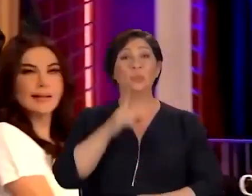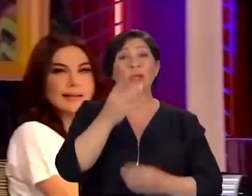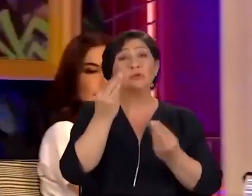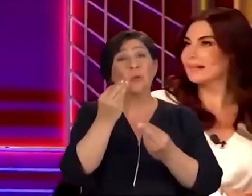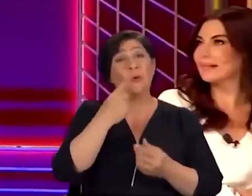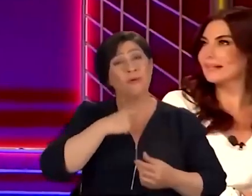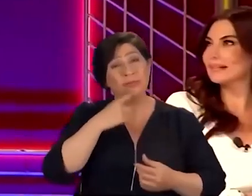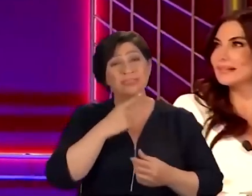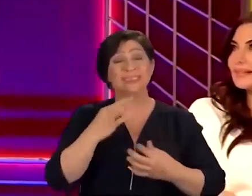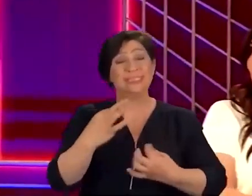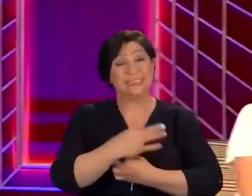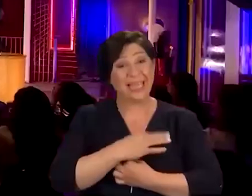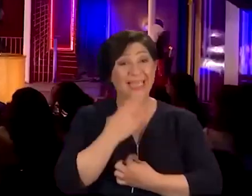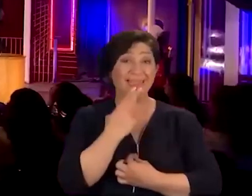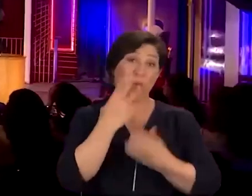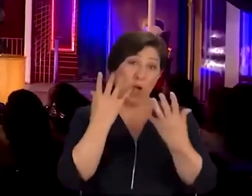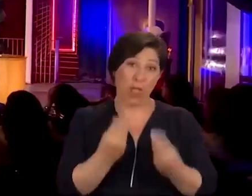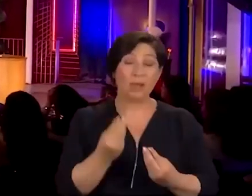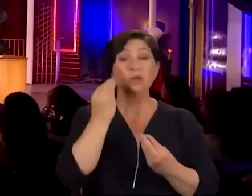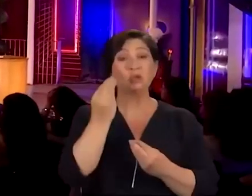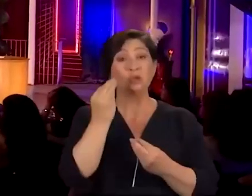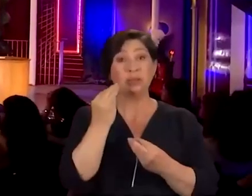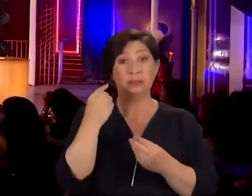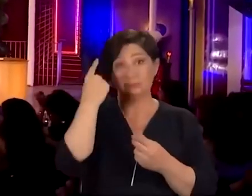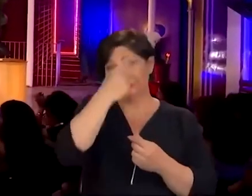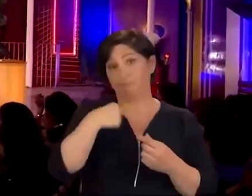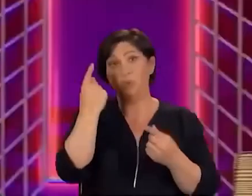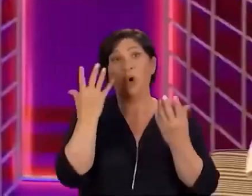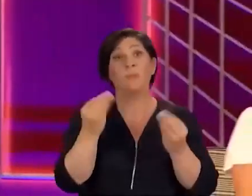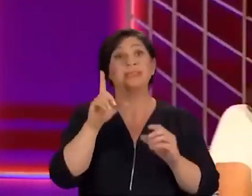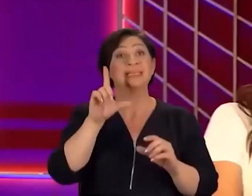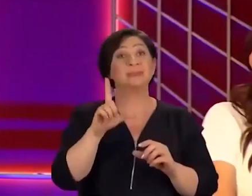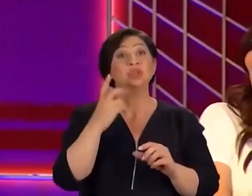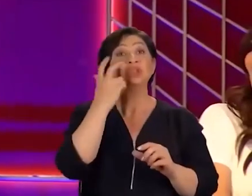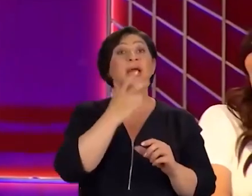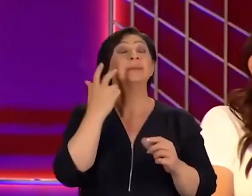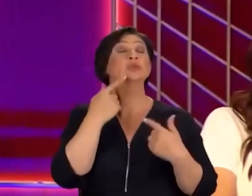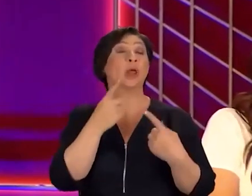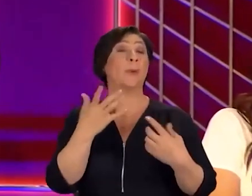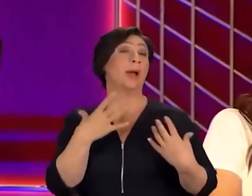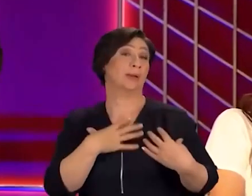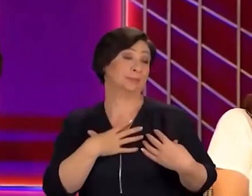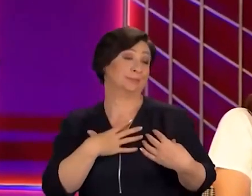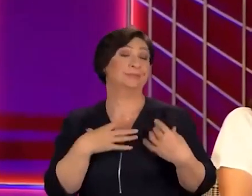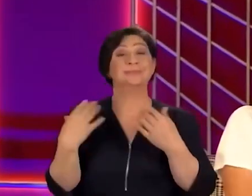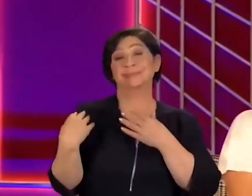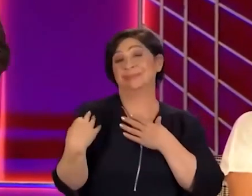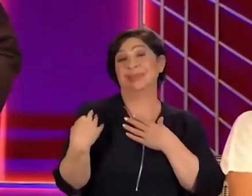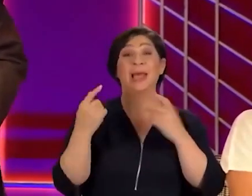hoş, saygı değer bir kadın olarak güzel çıkmak zorundasınız. Yani şarkımı söylüyorum ama işte